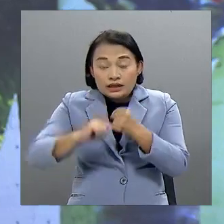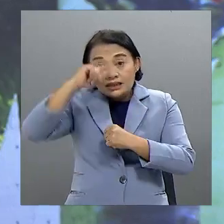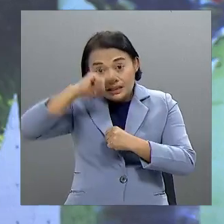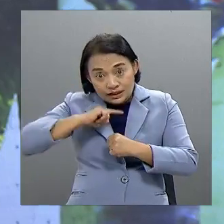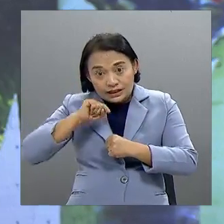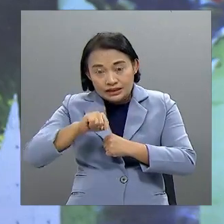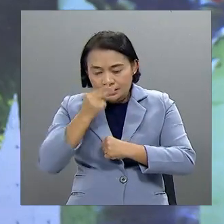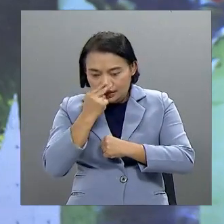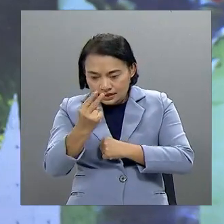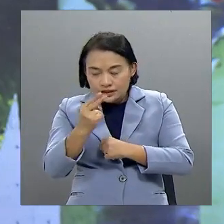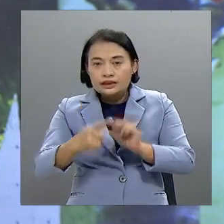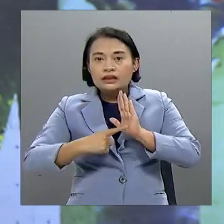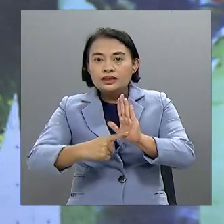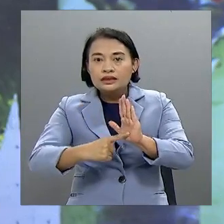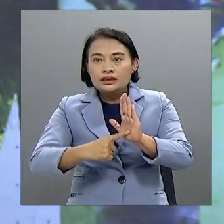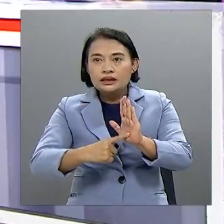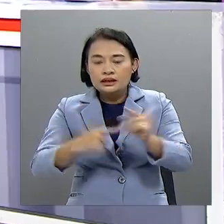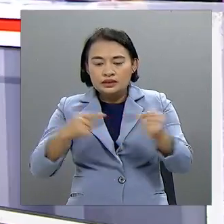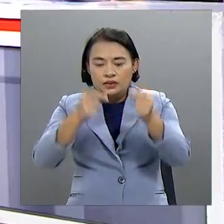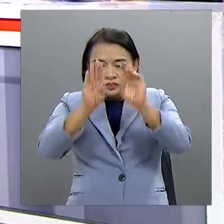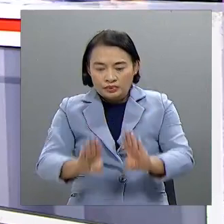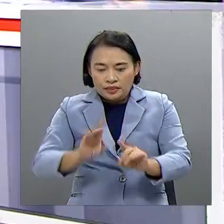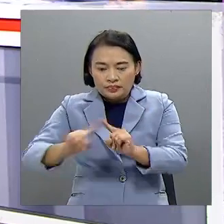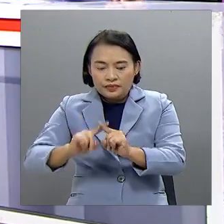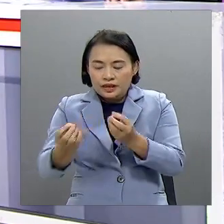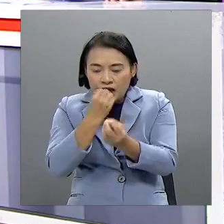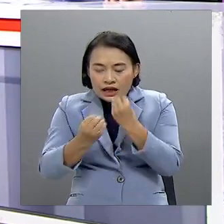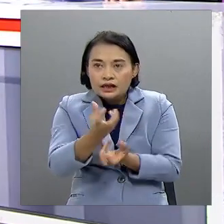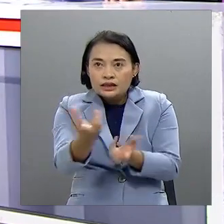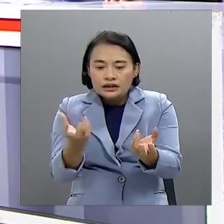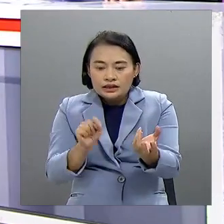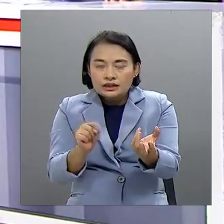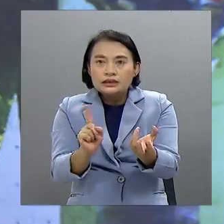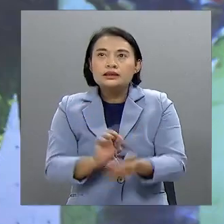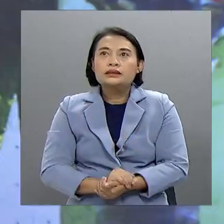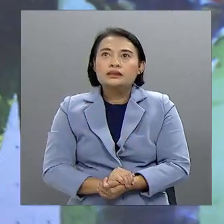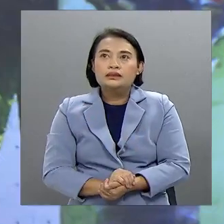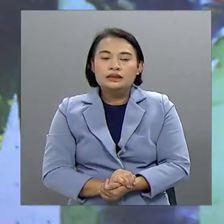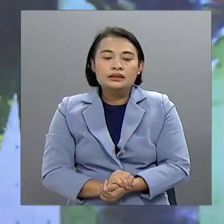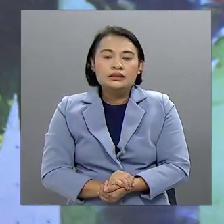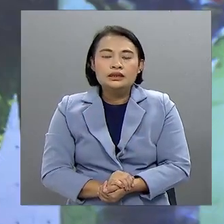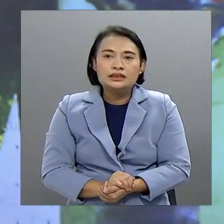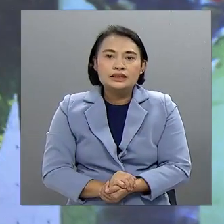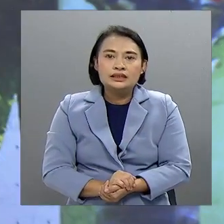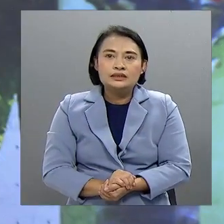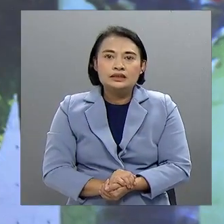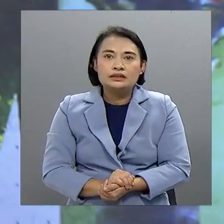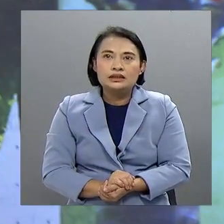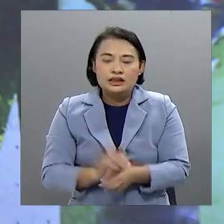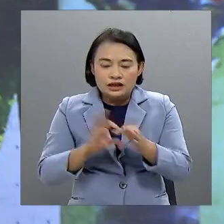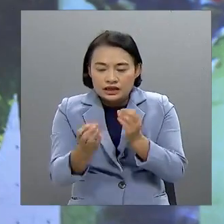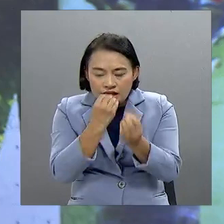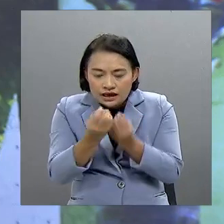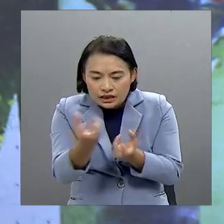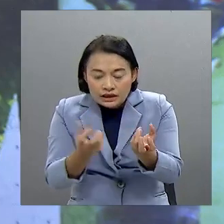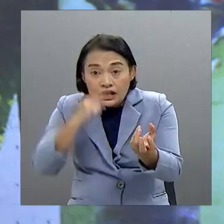นำเสนอนะคะในรูปแบบอย่างเป็นอาหารต่างประเทศแต่มานำเสนอในรูปแบบไทยๆคราวนี้พาไปดูเป็นอาหารไทยแต่ว่าปรุง